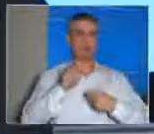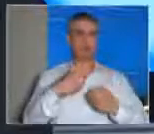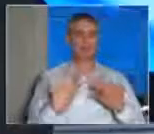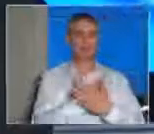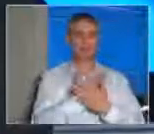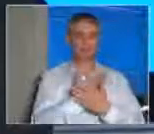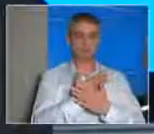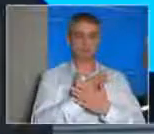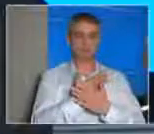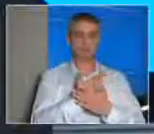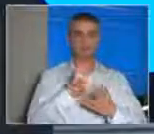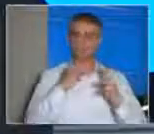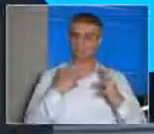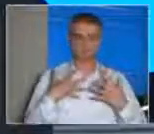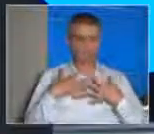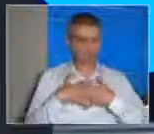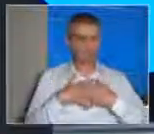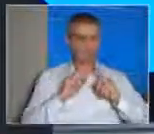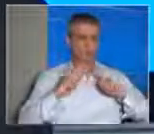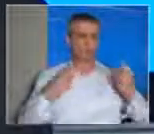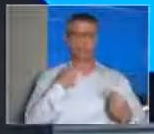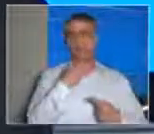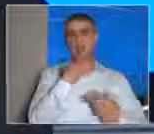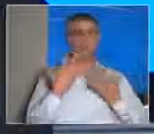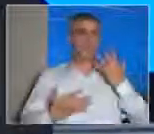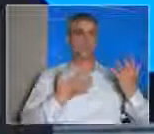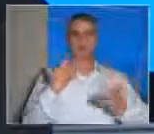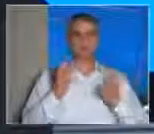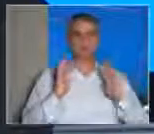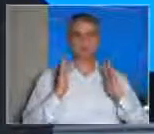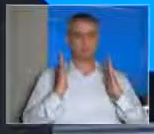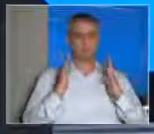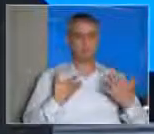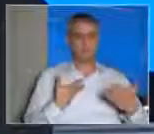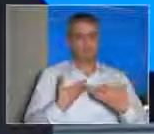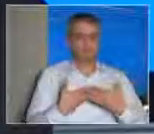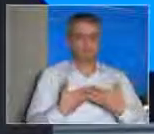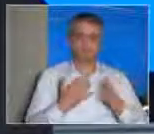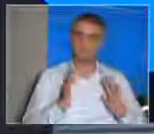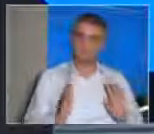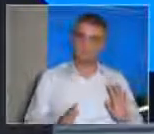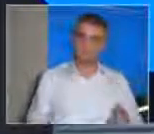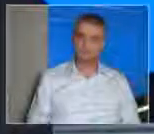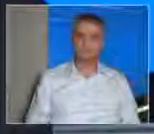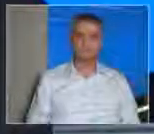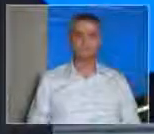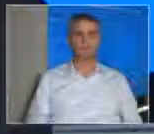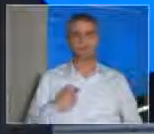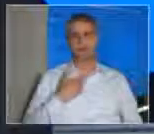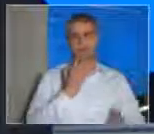החדשים. אנחנו מקווים לאחדות, כל מיני אמירות כאלה מאוד מקרבות. אני, מניסיון שלי